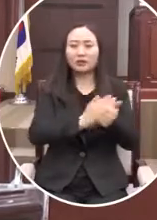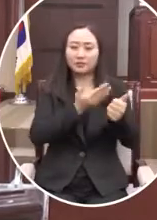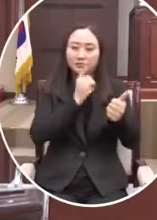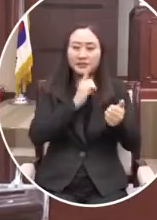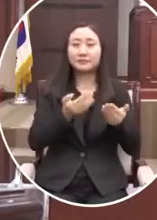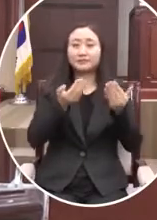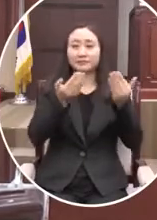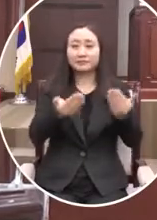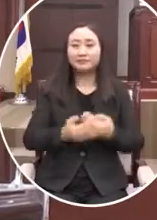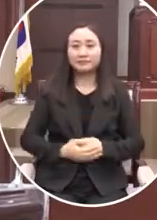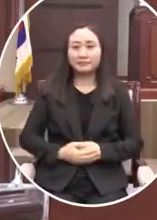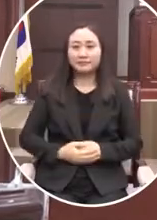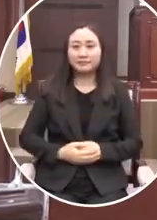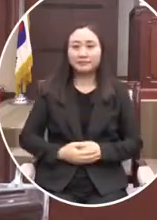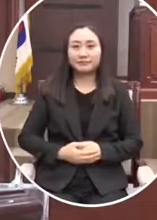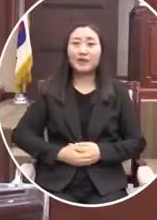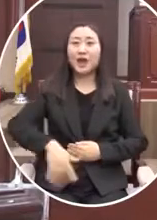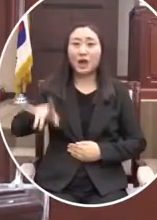전합니다.